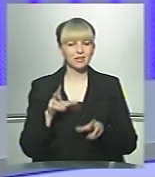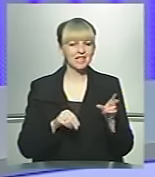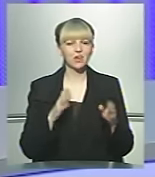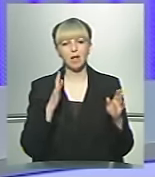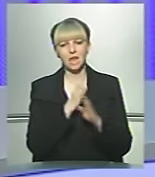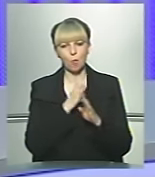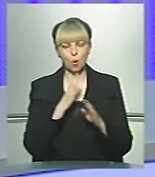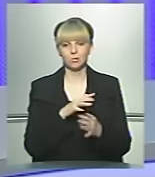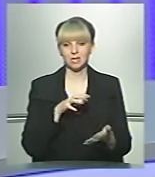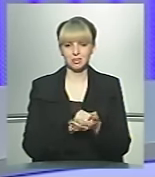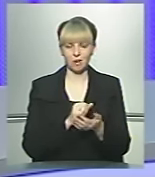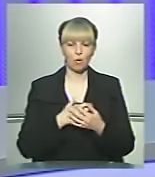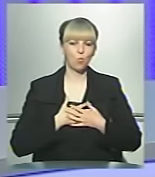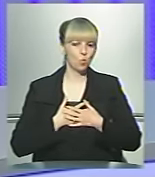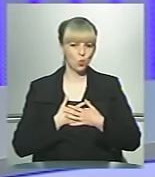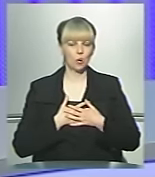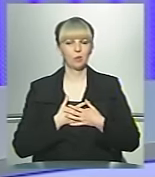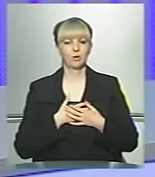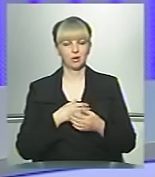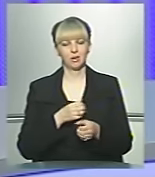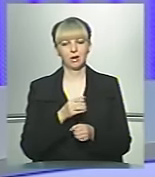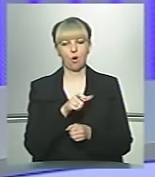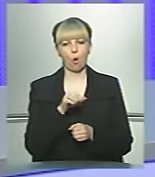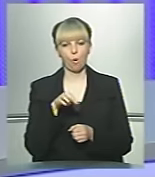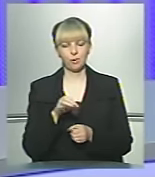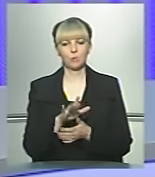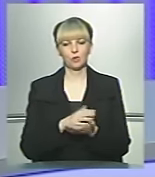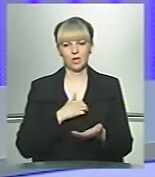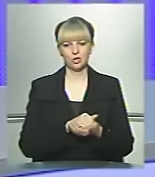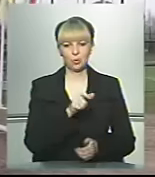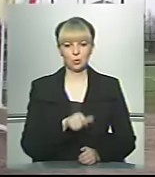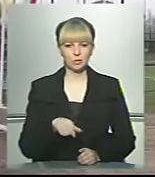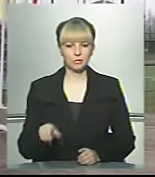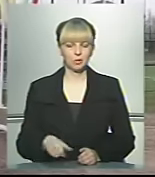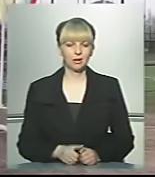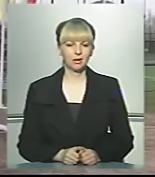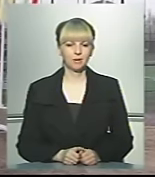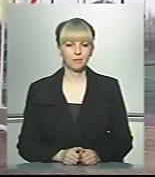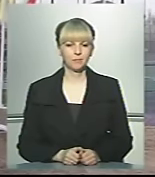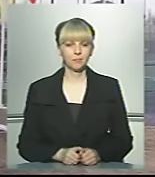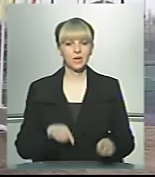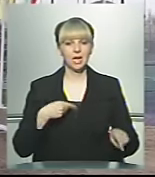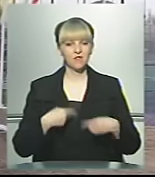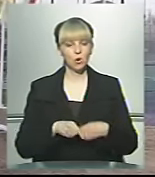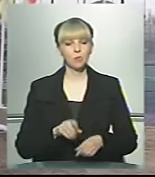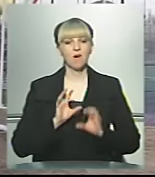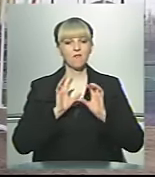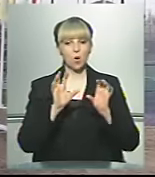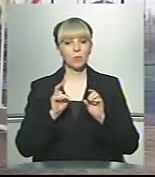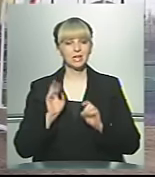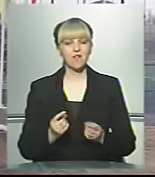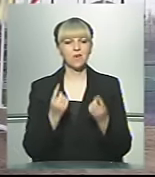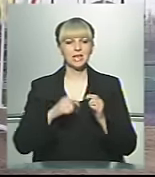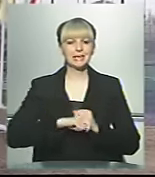на погоду, займатися улюбленим хобі, продовжують наші кореспонденти. Футбол, волейбол та навіть